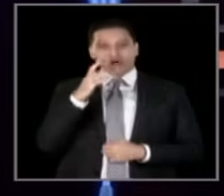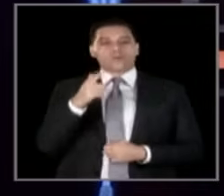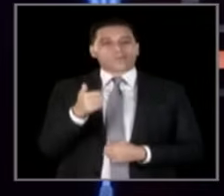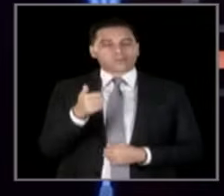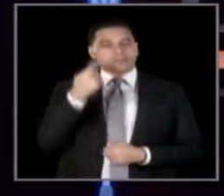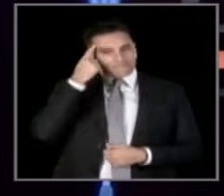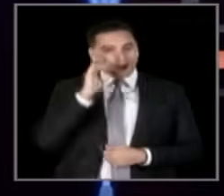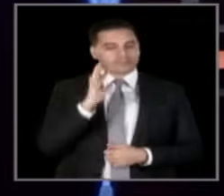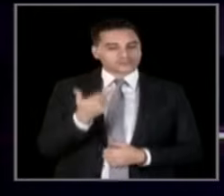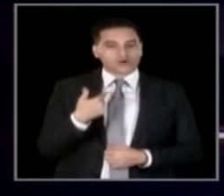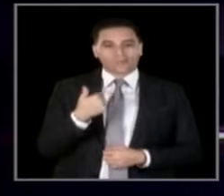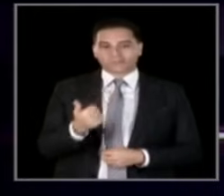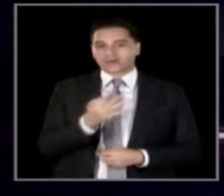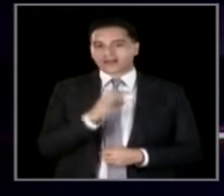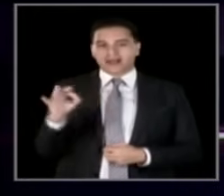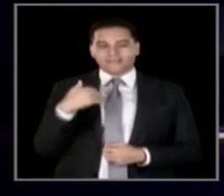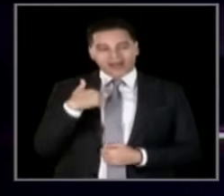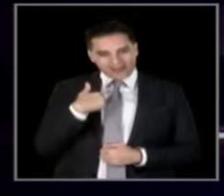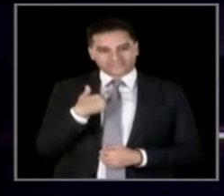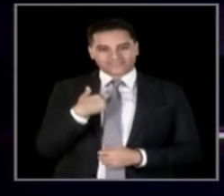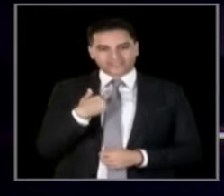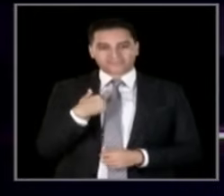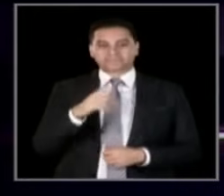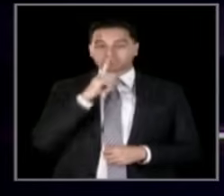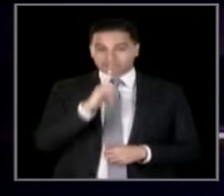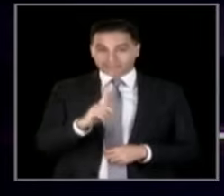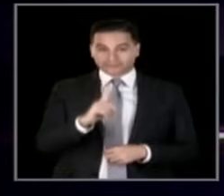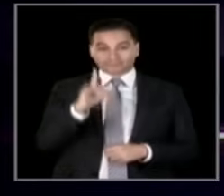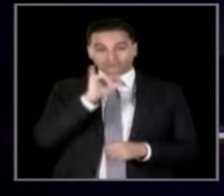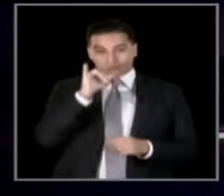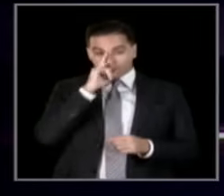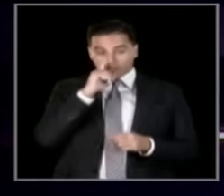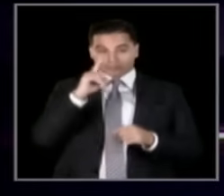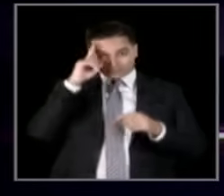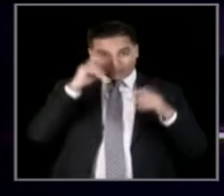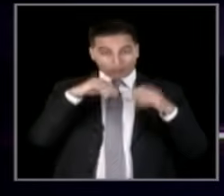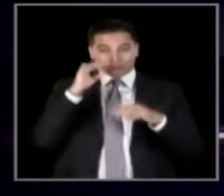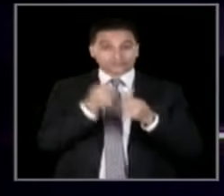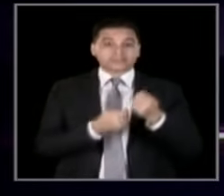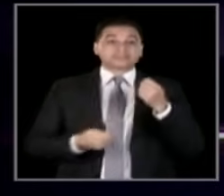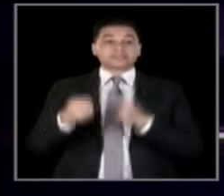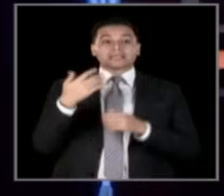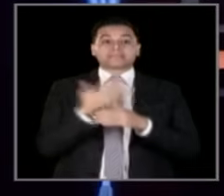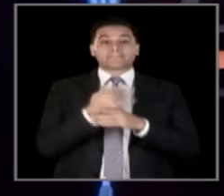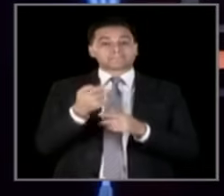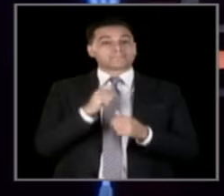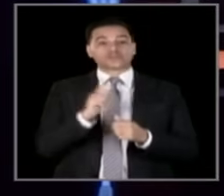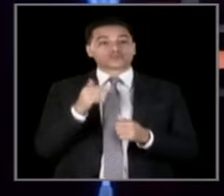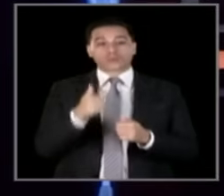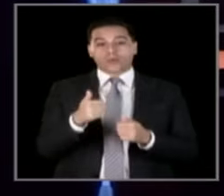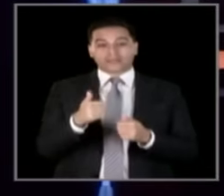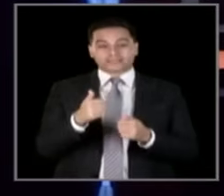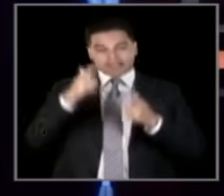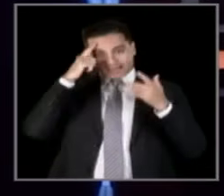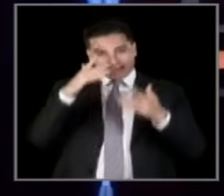عندهمش إجابات إيه، كل حاجة عندنا معروفة، ولكن التوتر اللي هما فيه ده مش كويس.